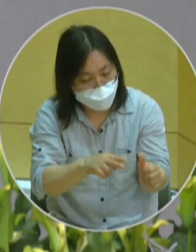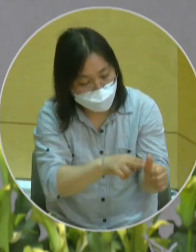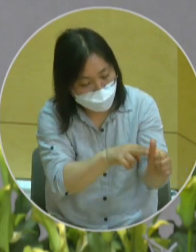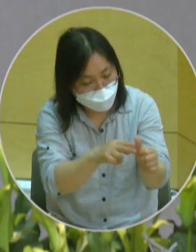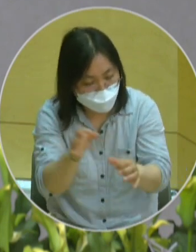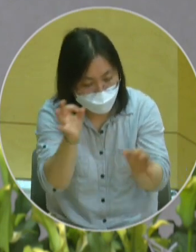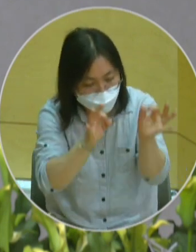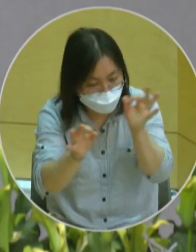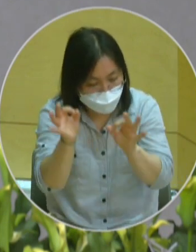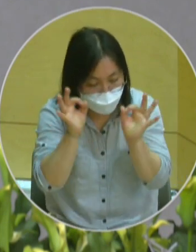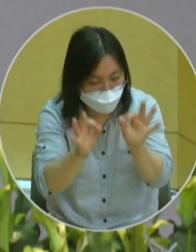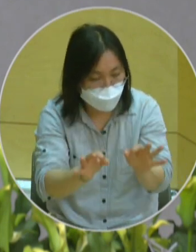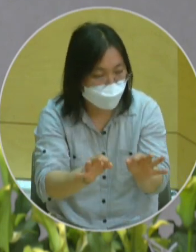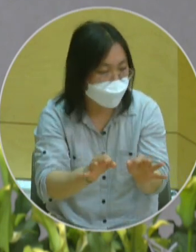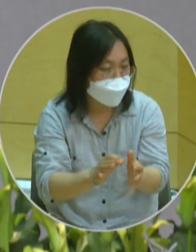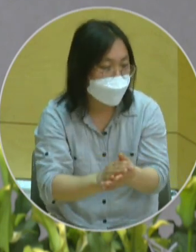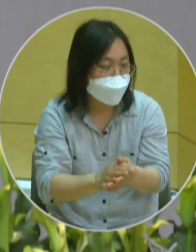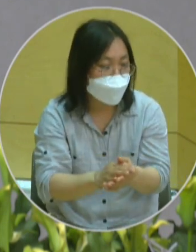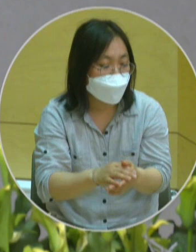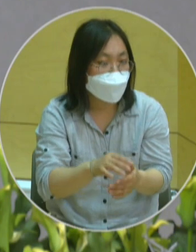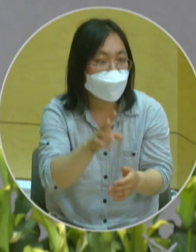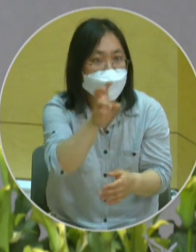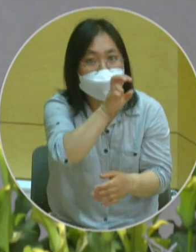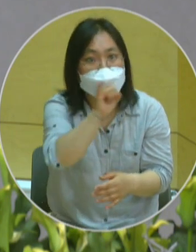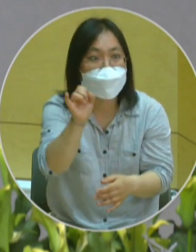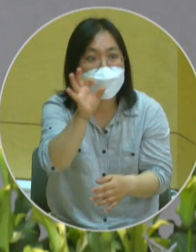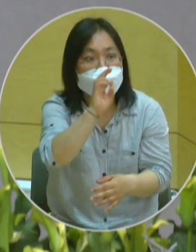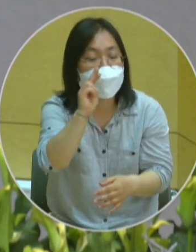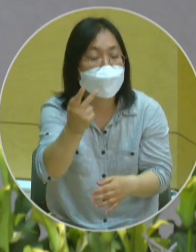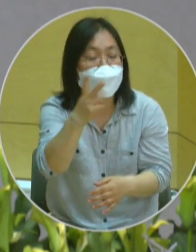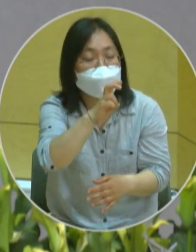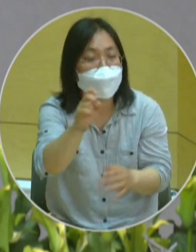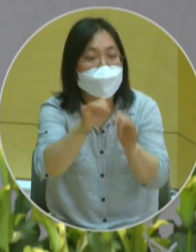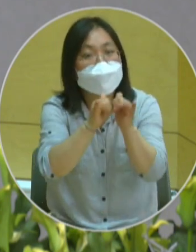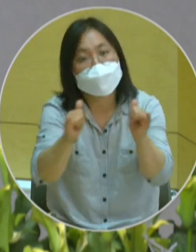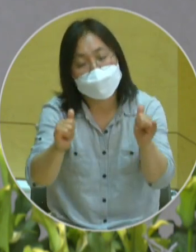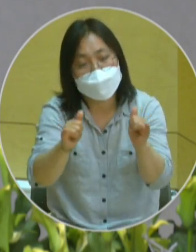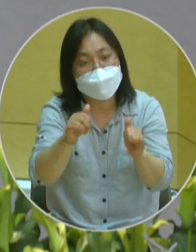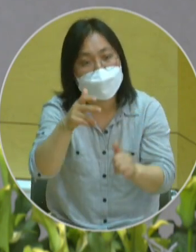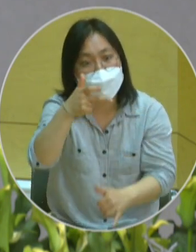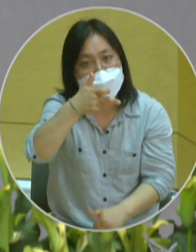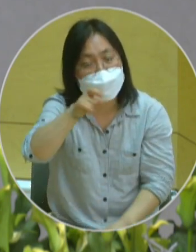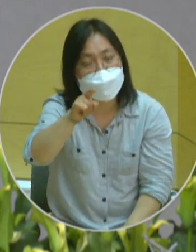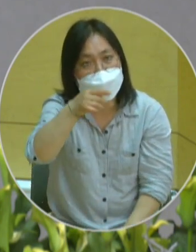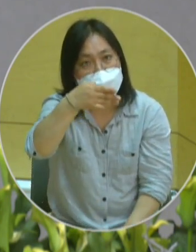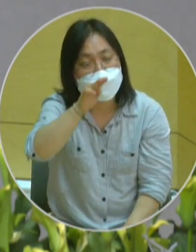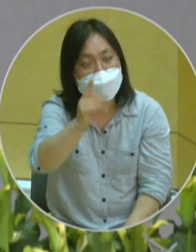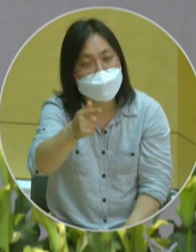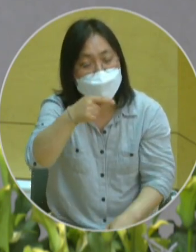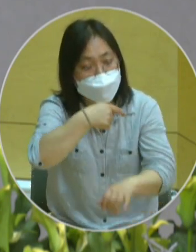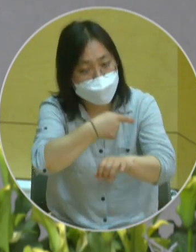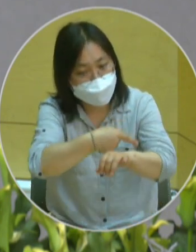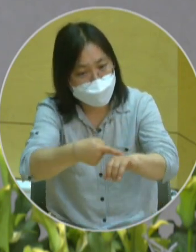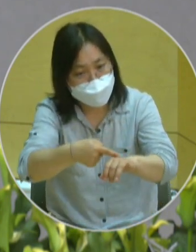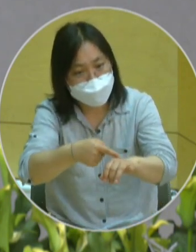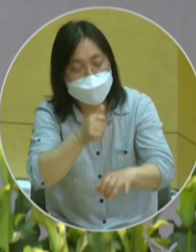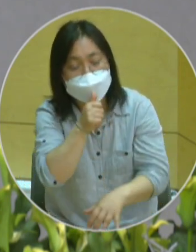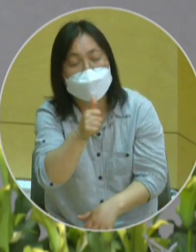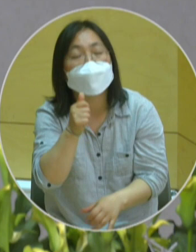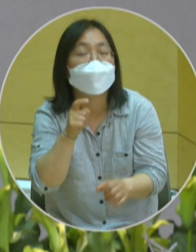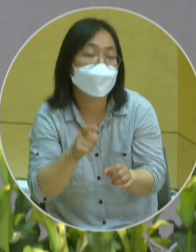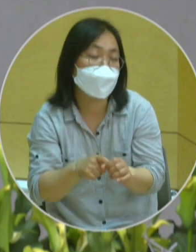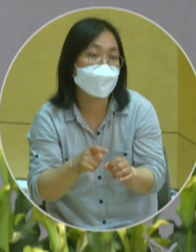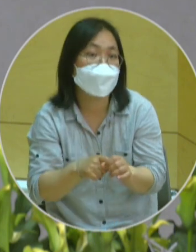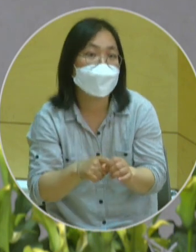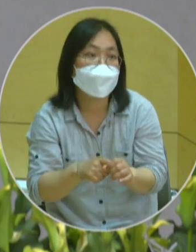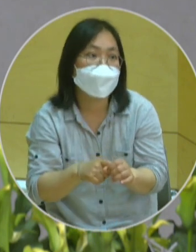봤더니 미얀마 사람들은 지금 카렌족이나 카친족이나 진족의 복음화는 절대적이라고 합니다.